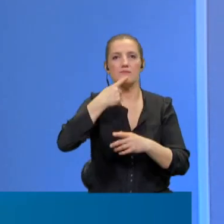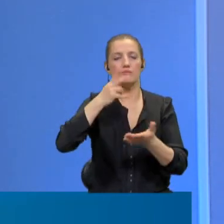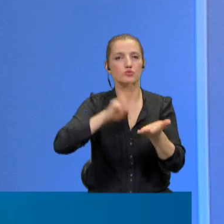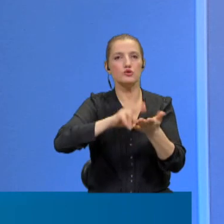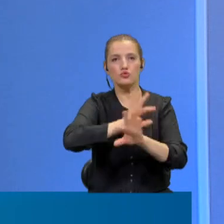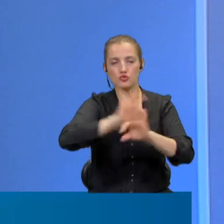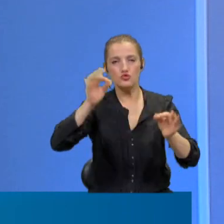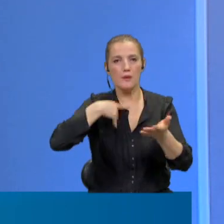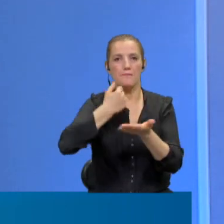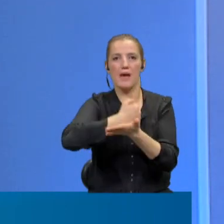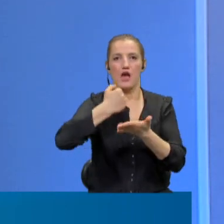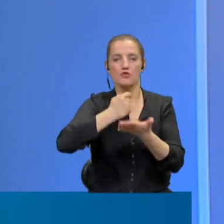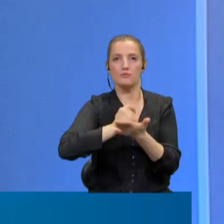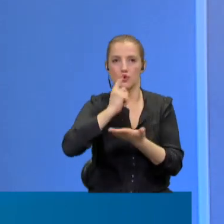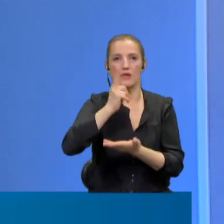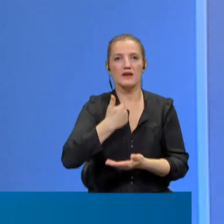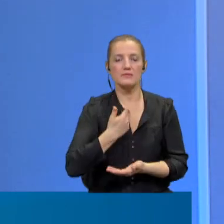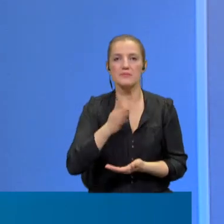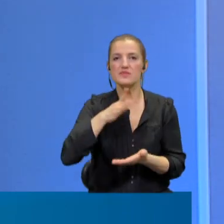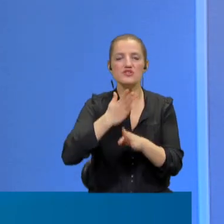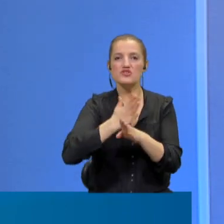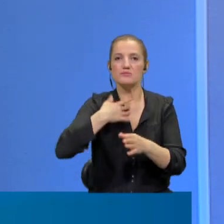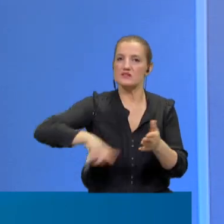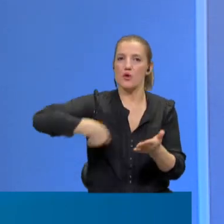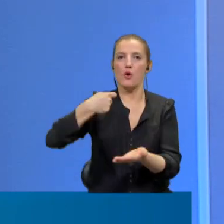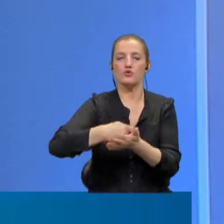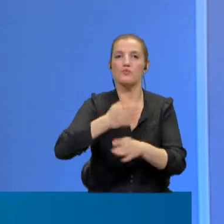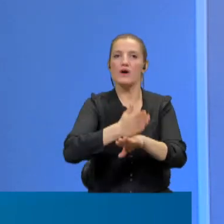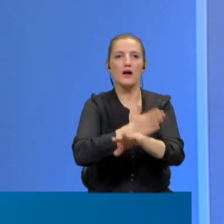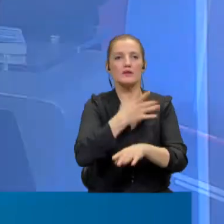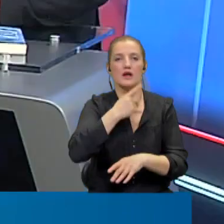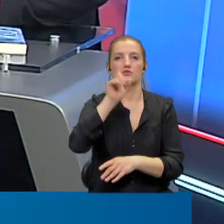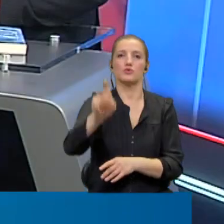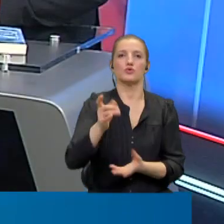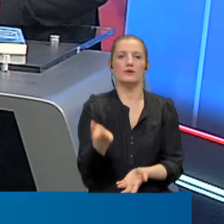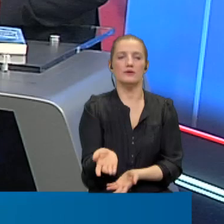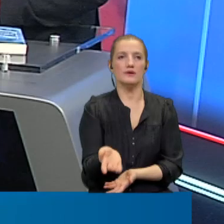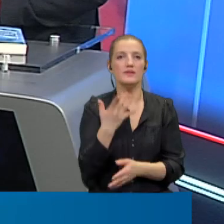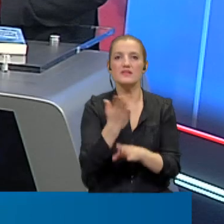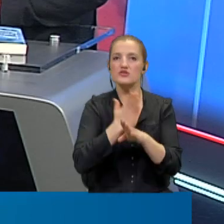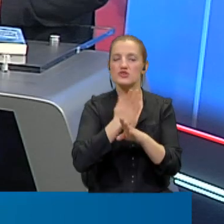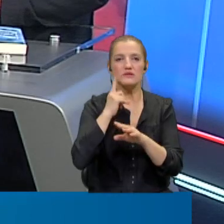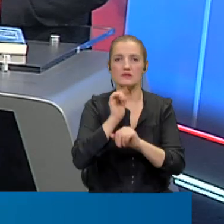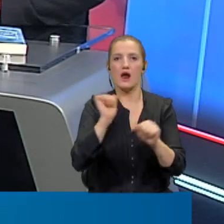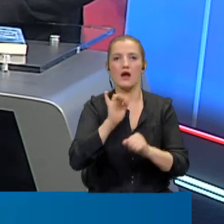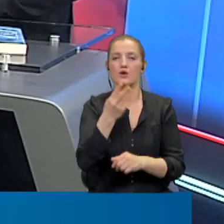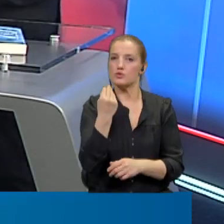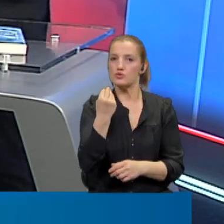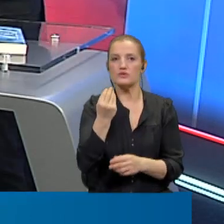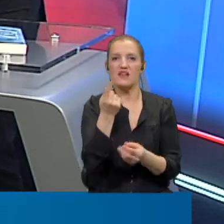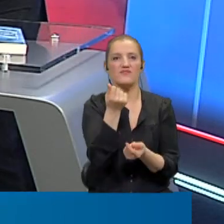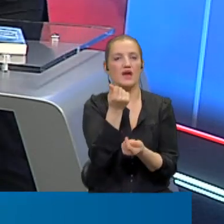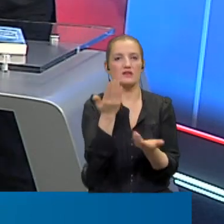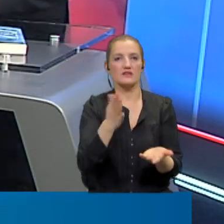pulsuz mektubu gönderdik ya biz ne yaptık bunları niye biz ödüyoruz diyor vatandaş Kim yaptı bunu zarar ettiler yani çok güzel fiyatları